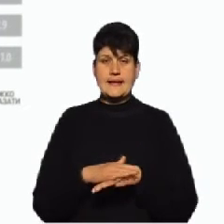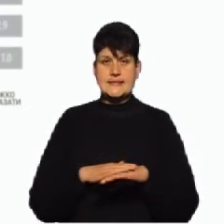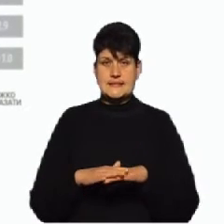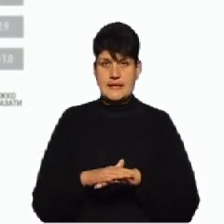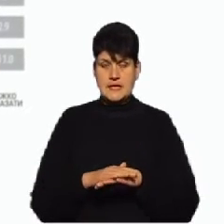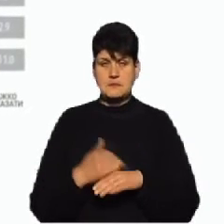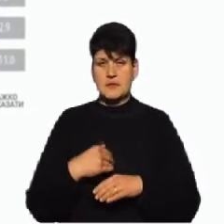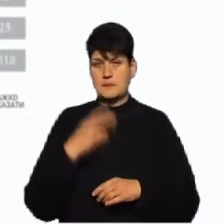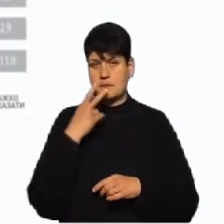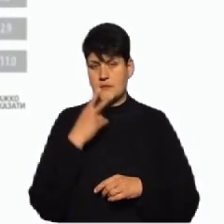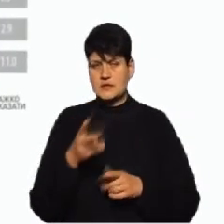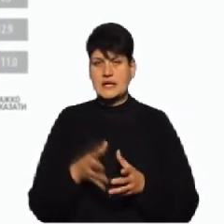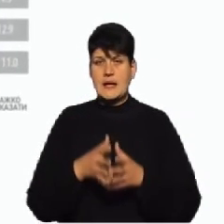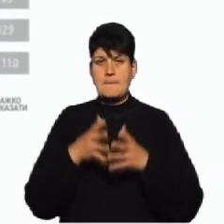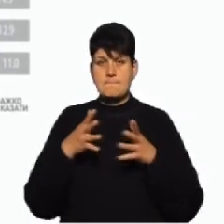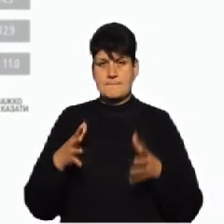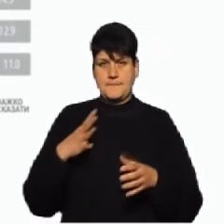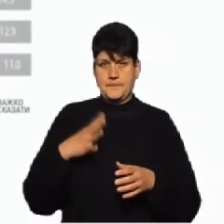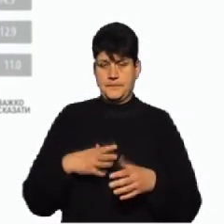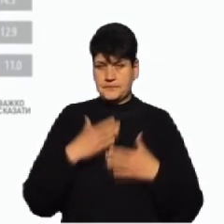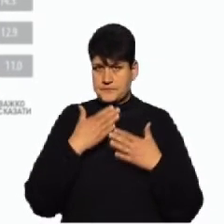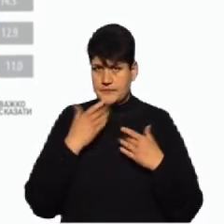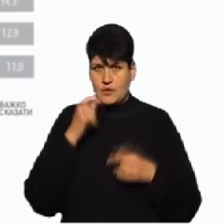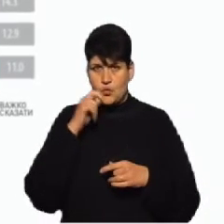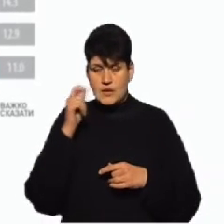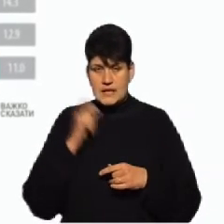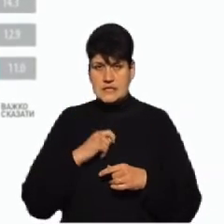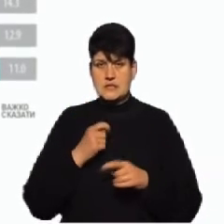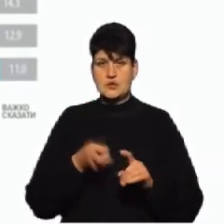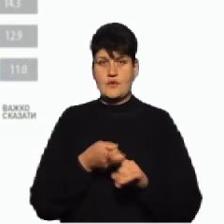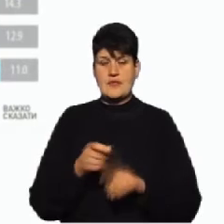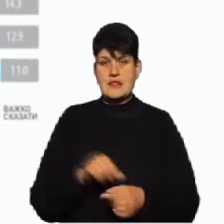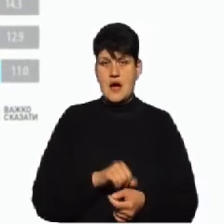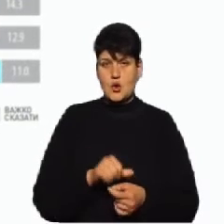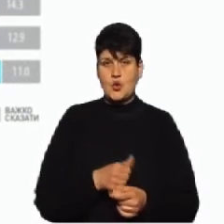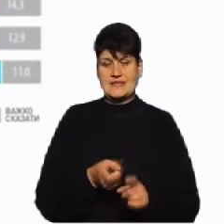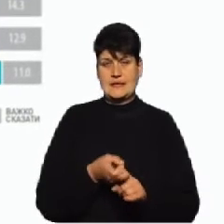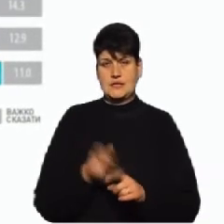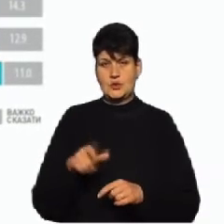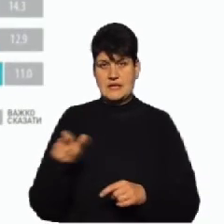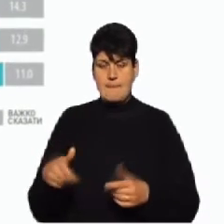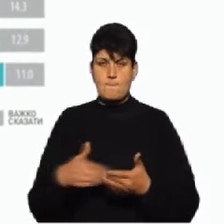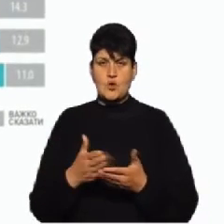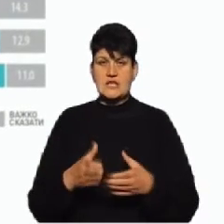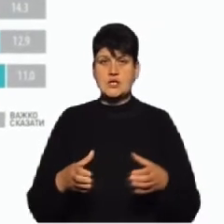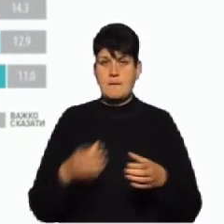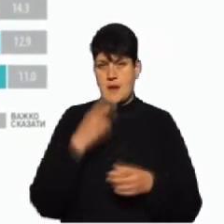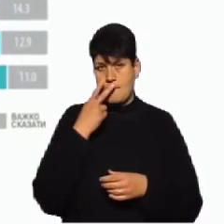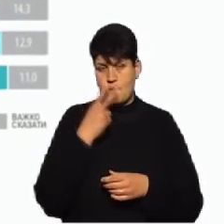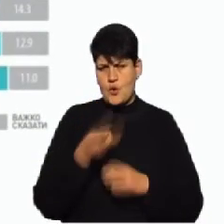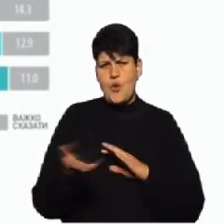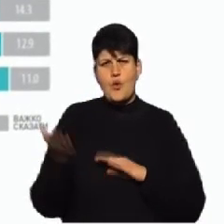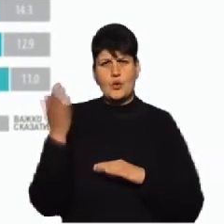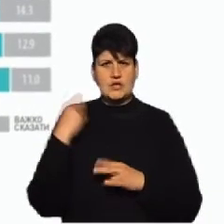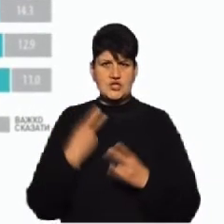найбільша нетерпимість в українців стосовно наркозалежних людей з певними політичними поглядами, колишніх засуджених. Хоча